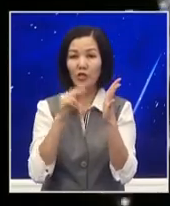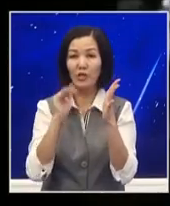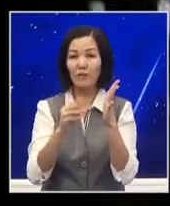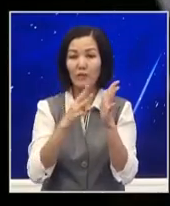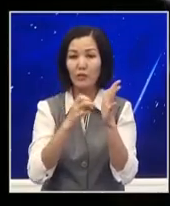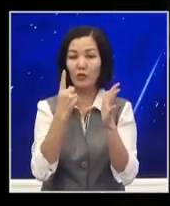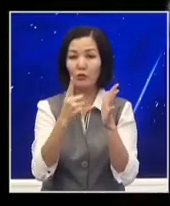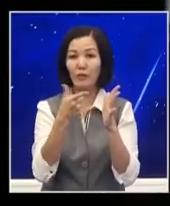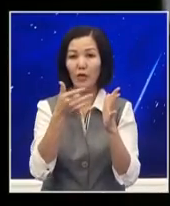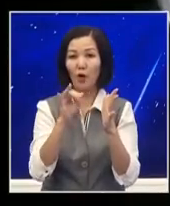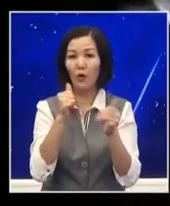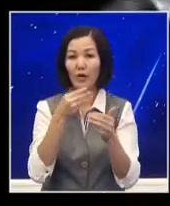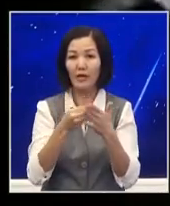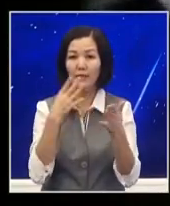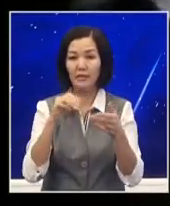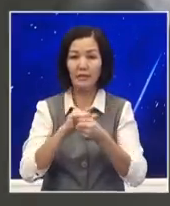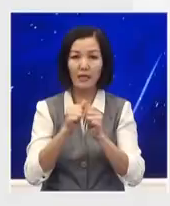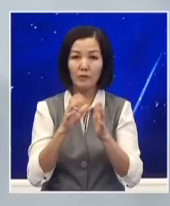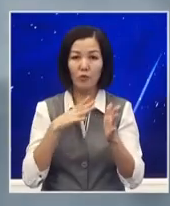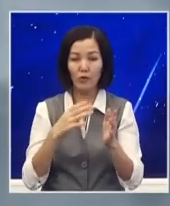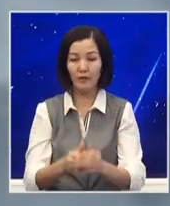7801 гауһар тас болған.